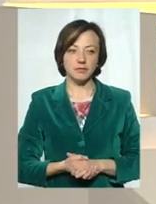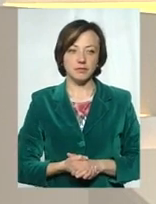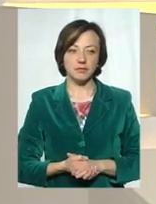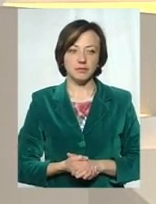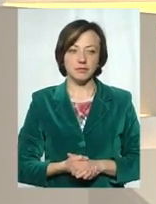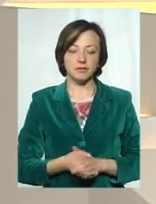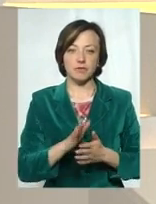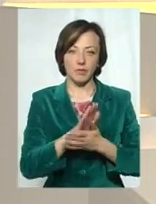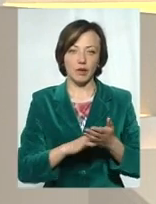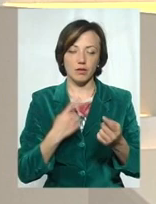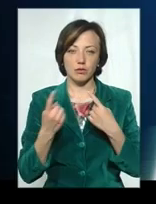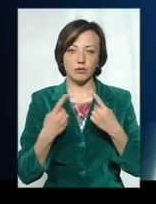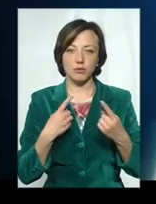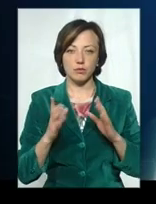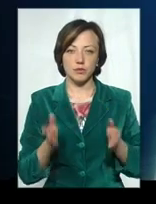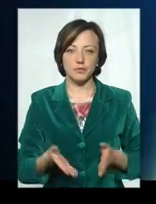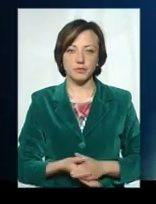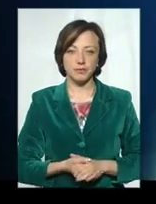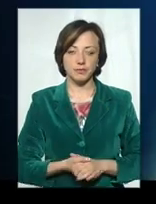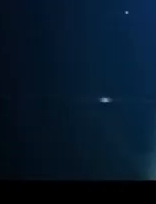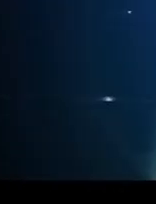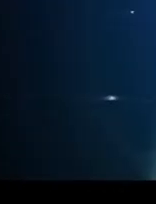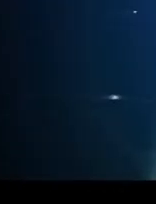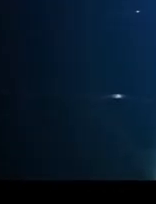його нам і далі продовжимо.